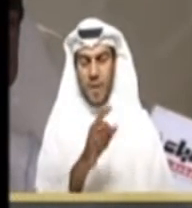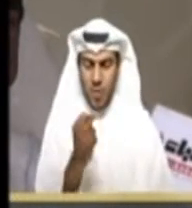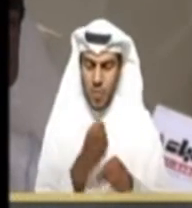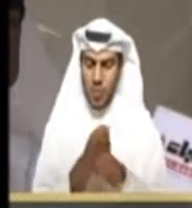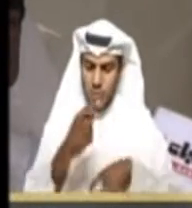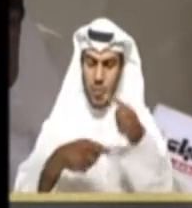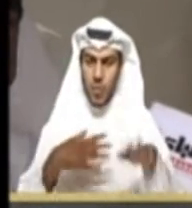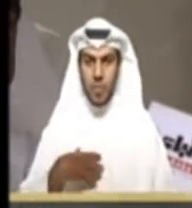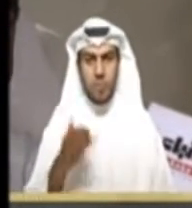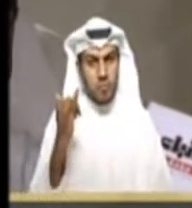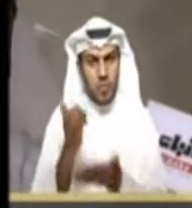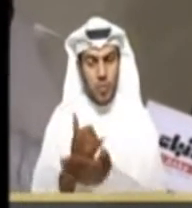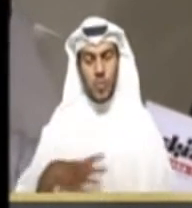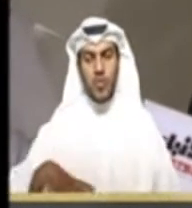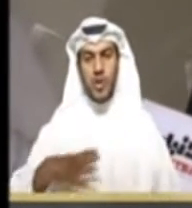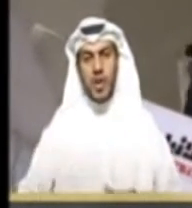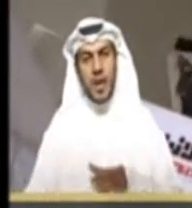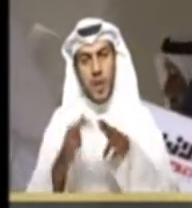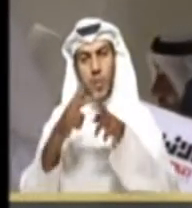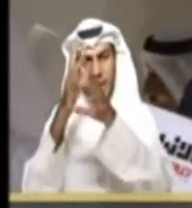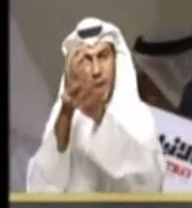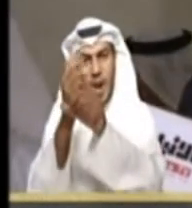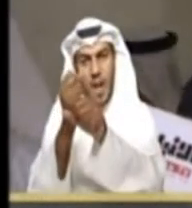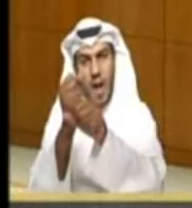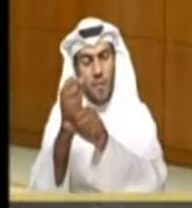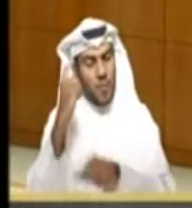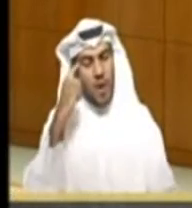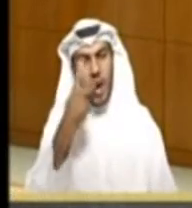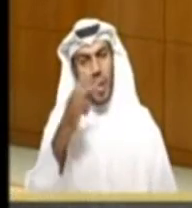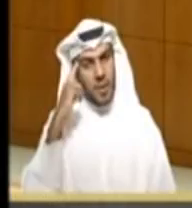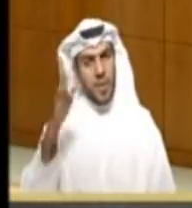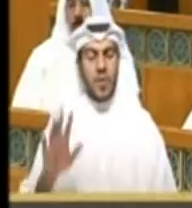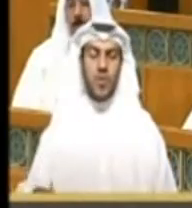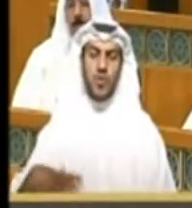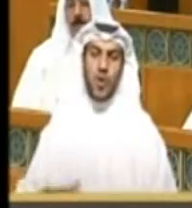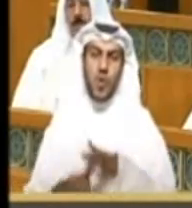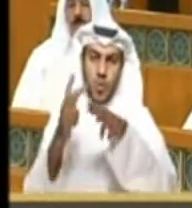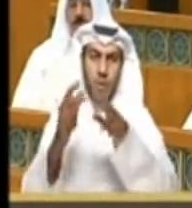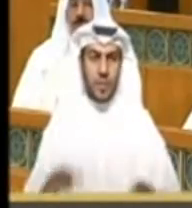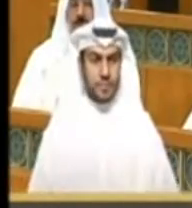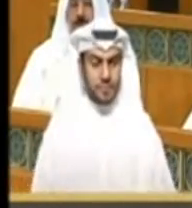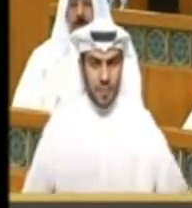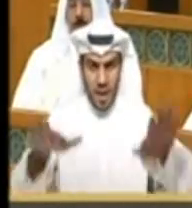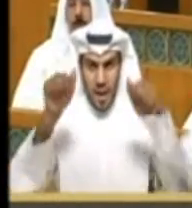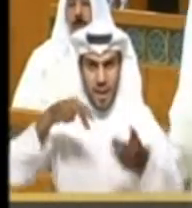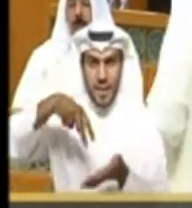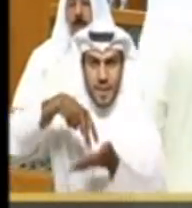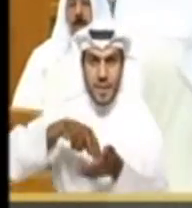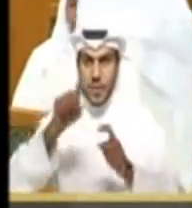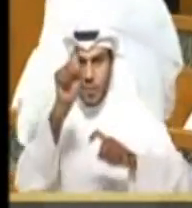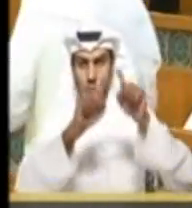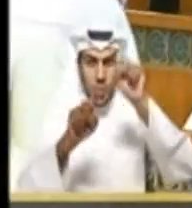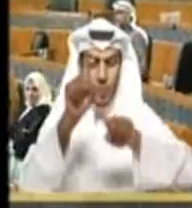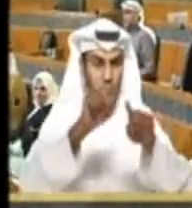أمري بيد سيدي حضرة صاحب السمو الأمير يقرر في أي وقت. وبعد بند الاستجواب شهد مجلس الأمة انتخاب أعضاء